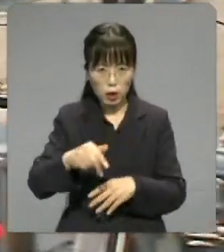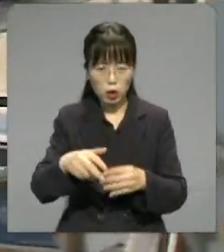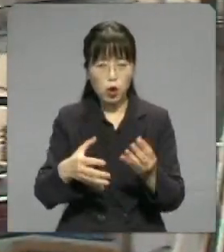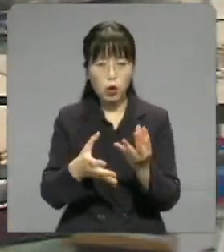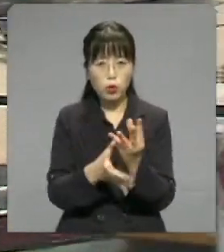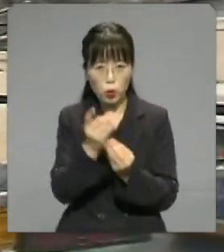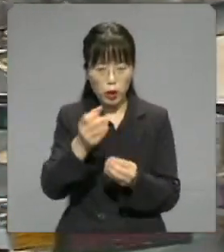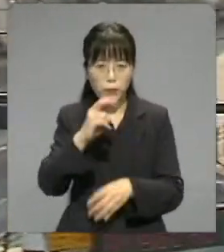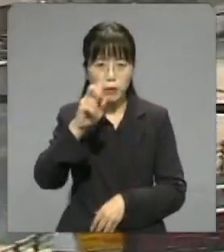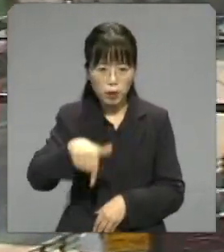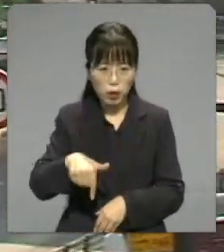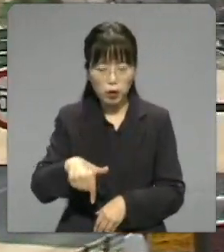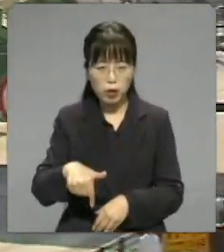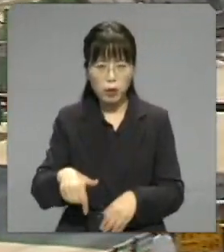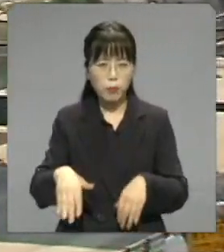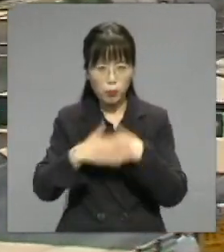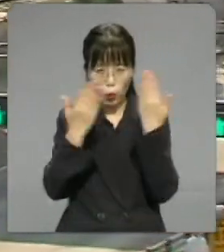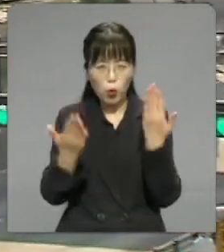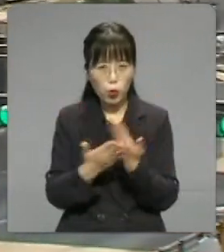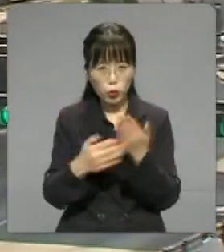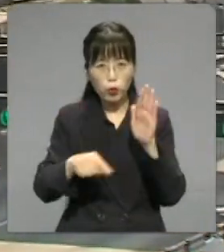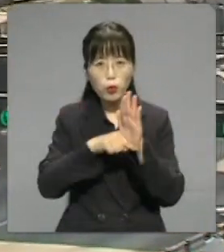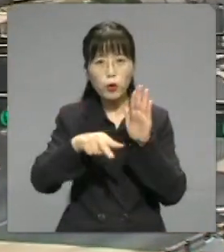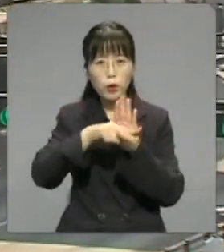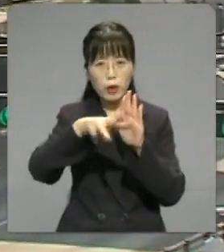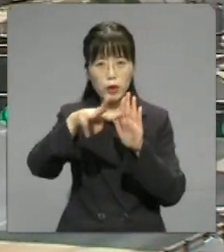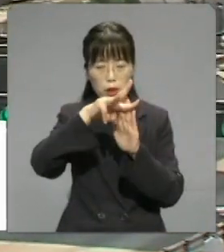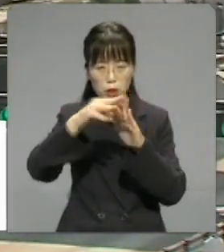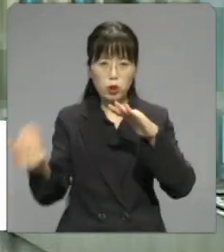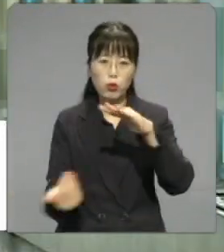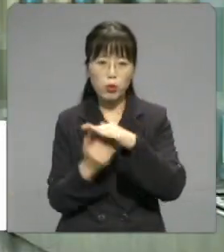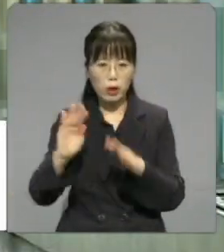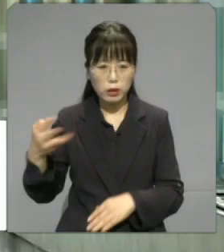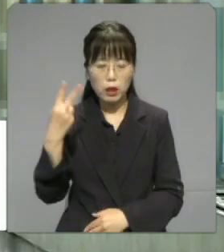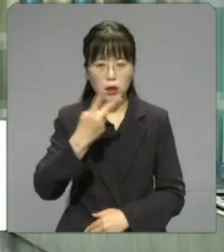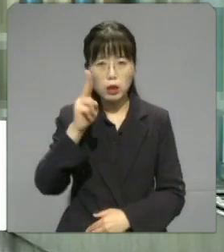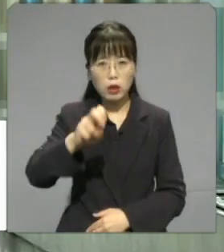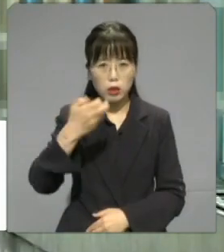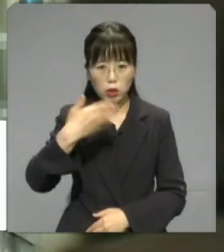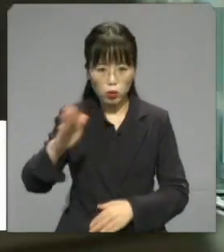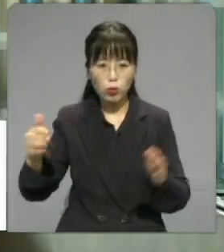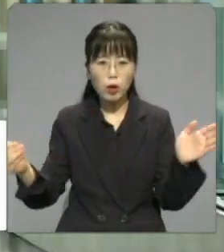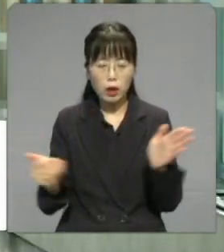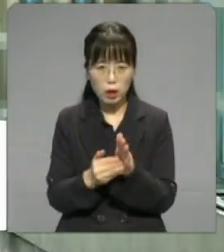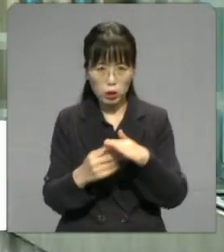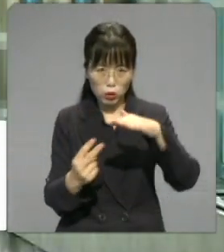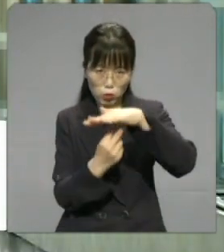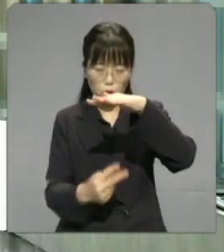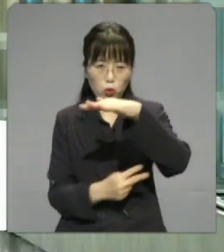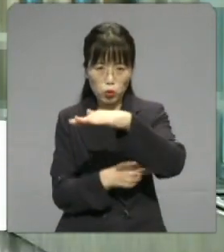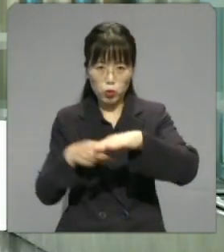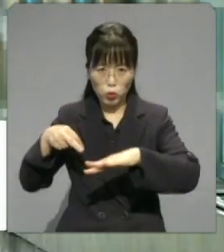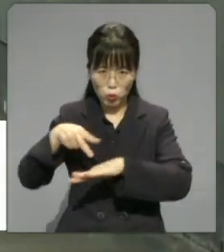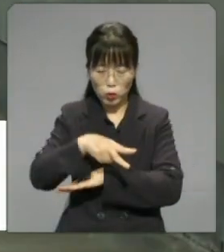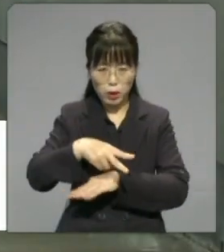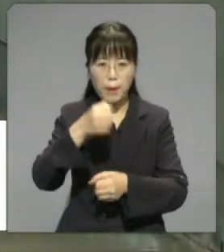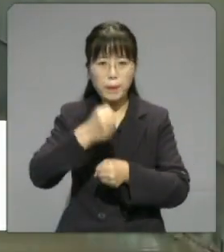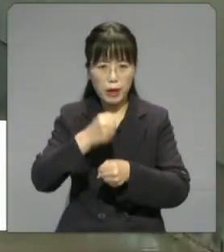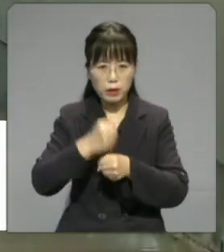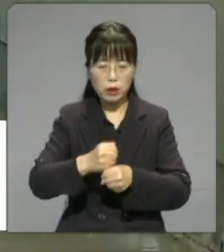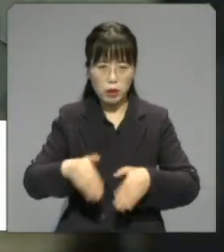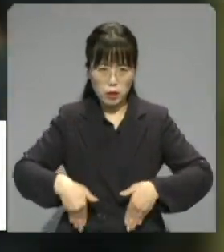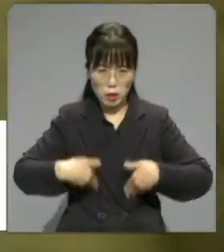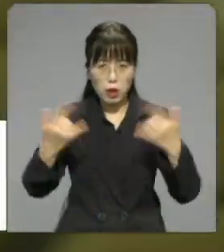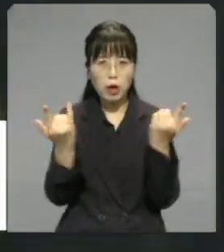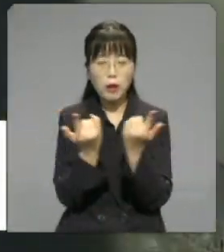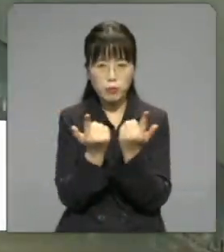역사는 모두 세 단계로 이루어집니다 2029년까지 공중 보행 데크를 설치해 남과